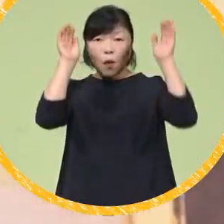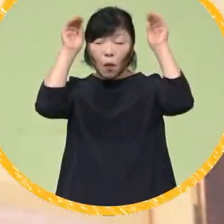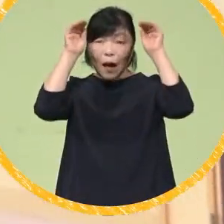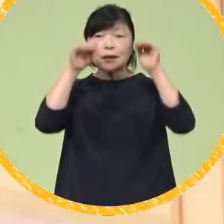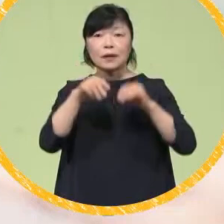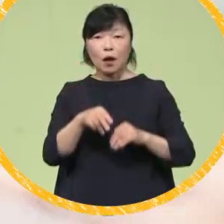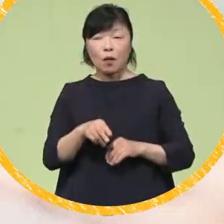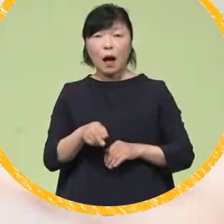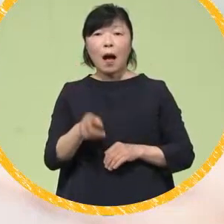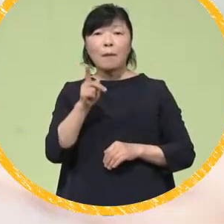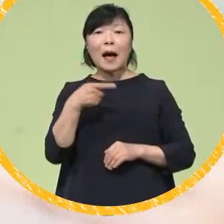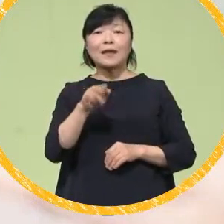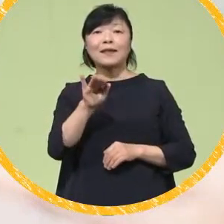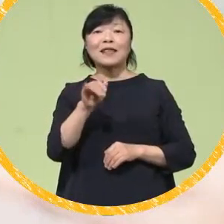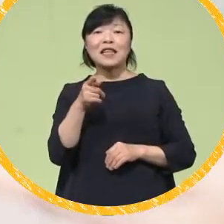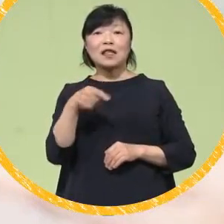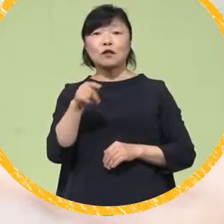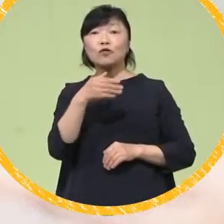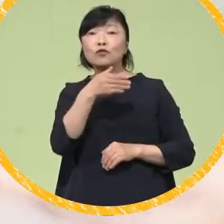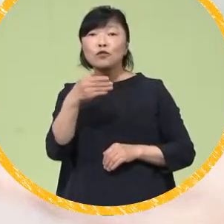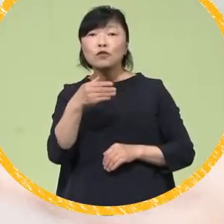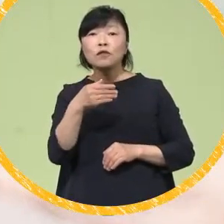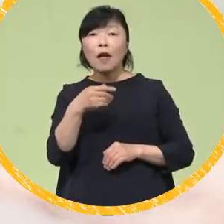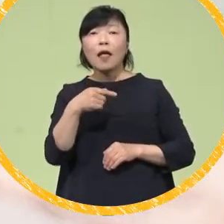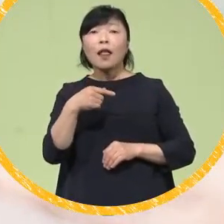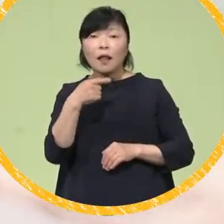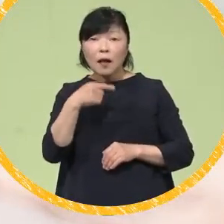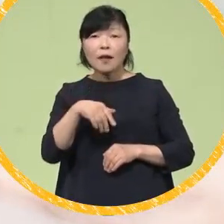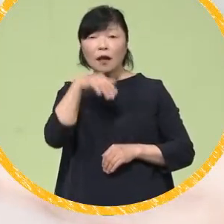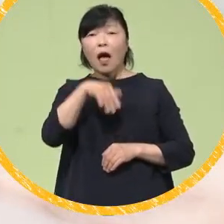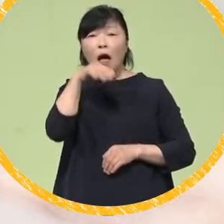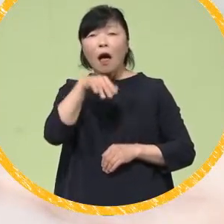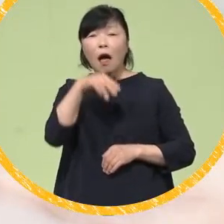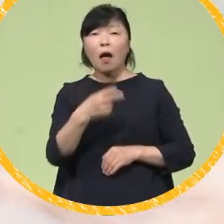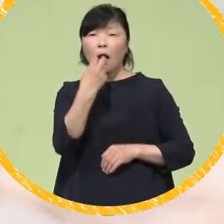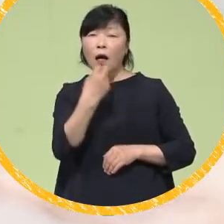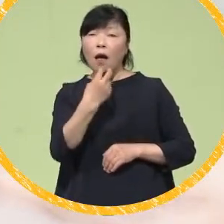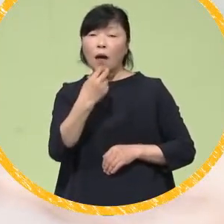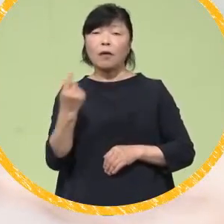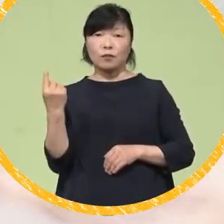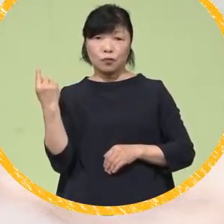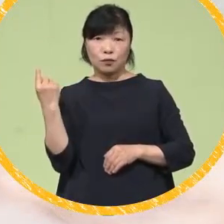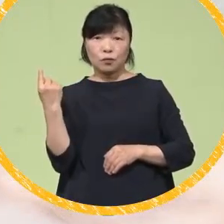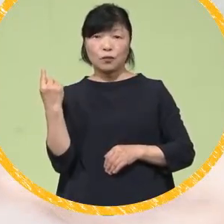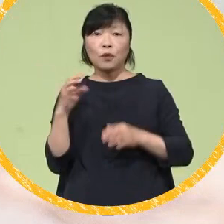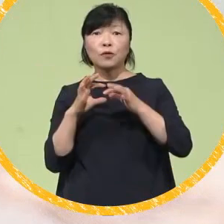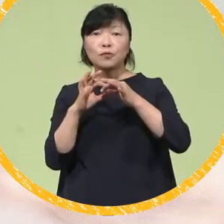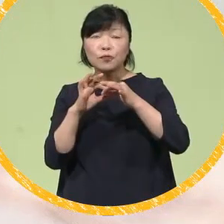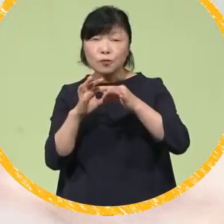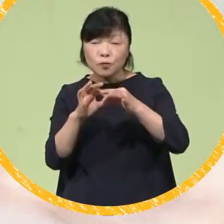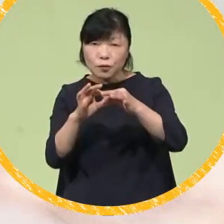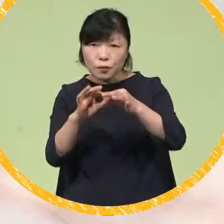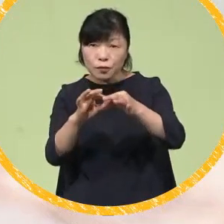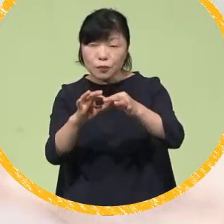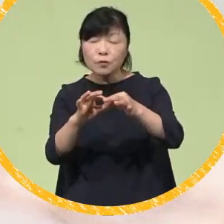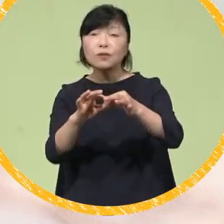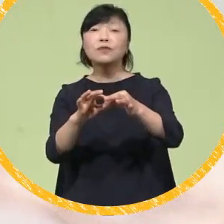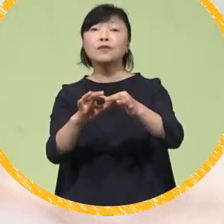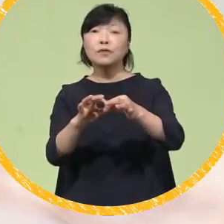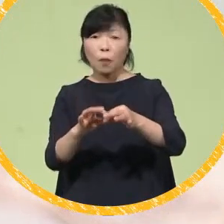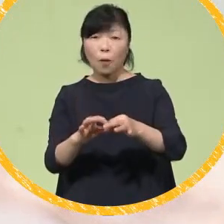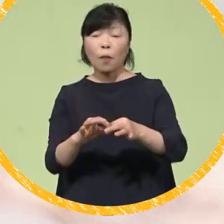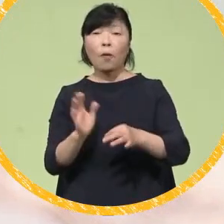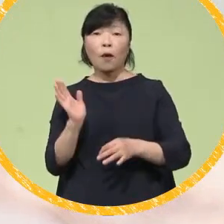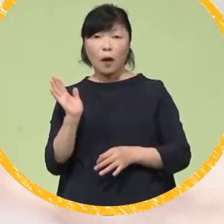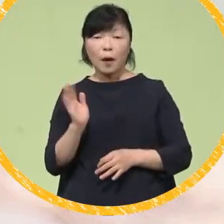ンティングという、舌を出してハッハッハッハッという呼吸があるんですけれども、はいはいはい、まあ、それが、落ち着いている時でもずっと止